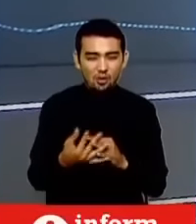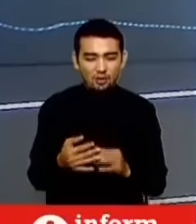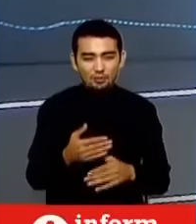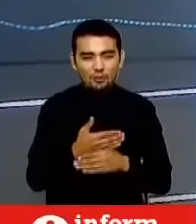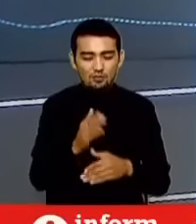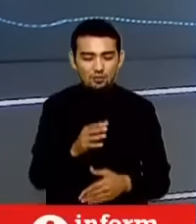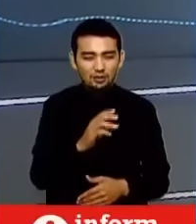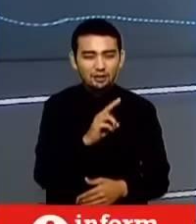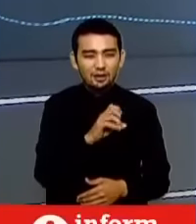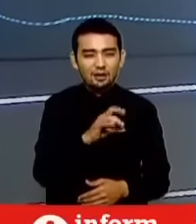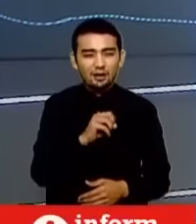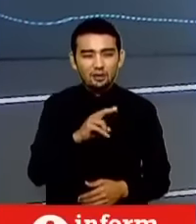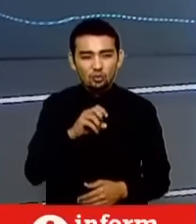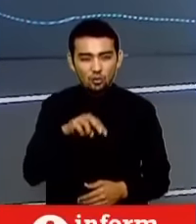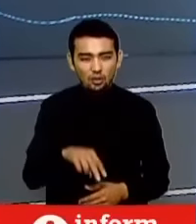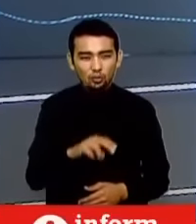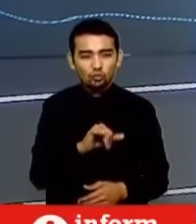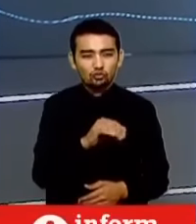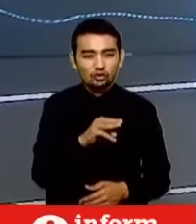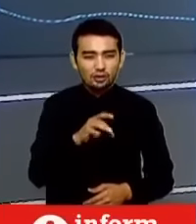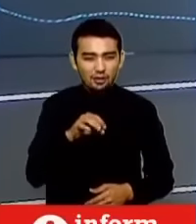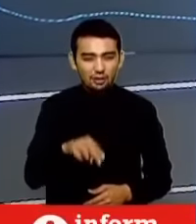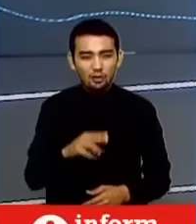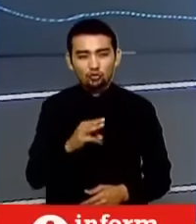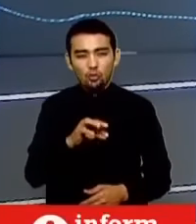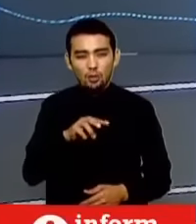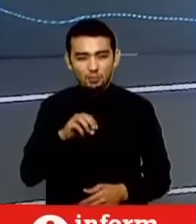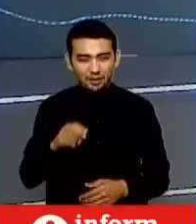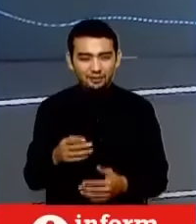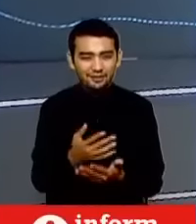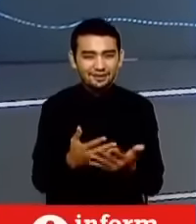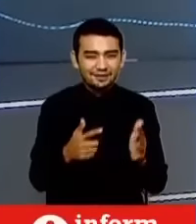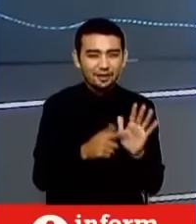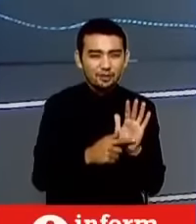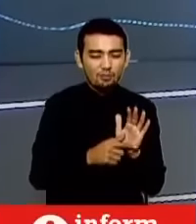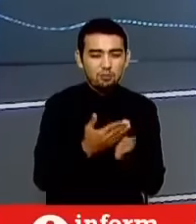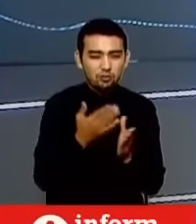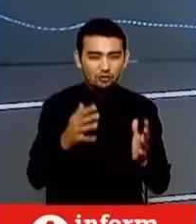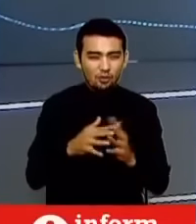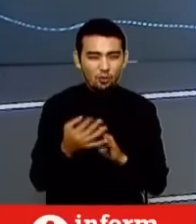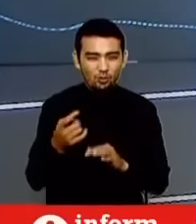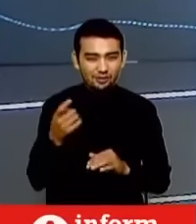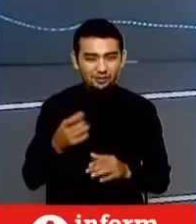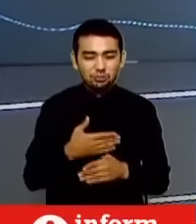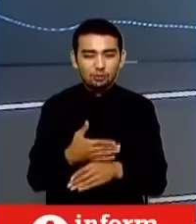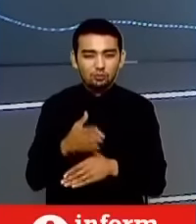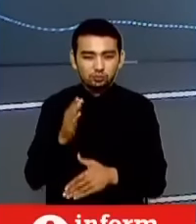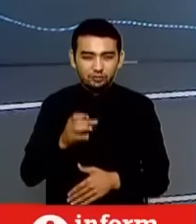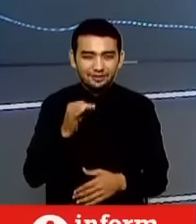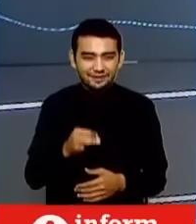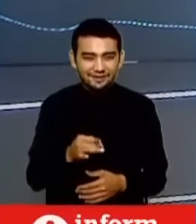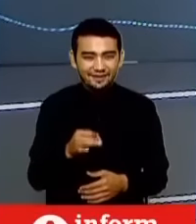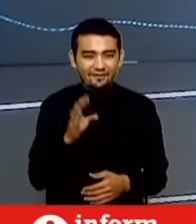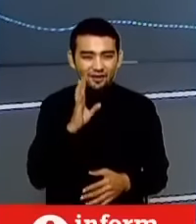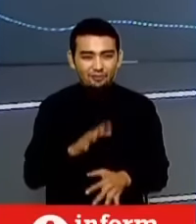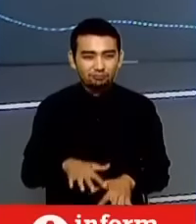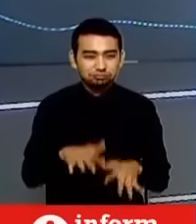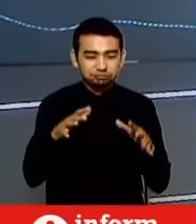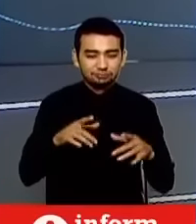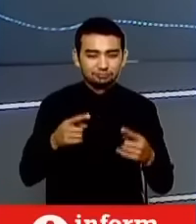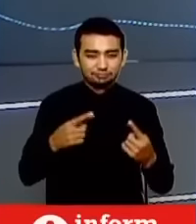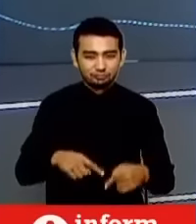Караколь, Ушарал, Бесколь, Шолпан. Воду получат и более 70 крестьянских хозяйств. Снизится и риск подтоплений в паводковый период.